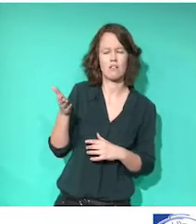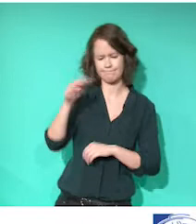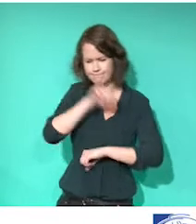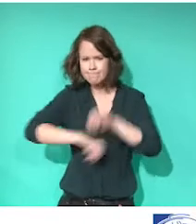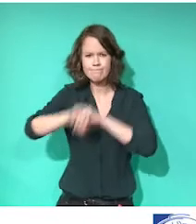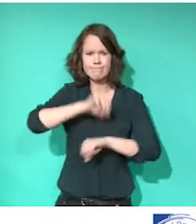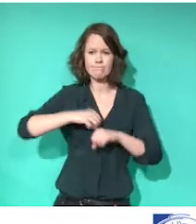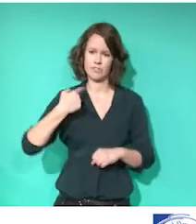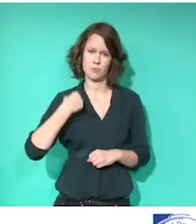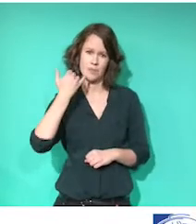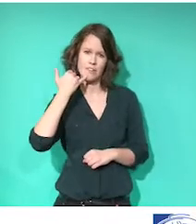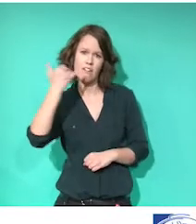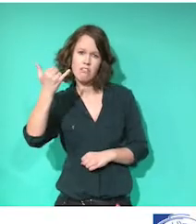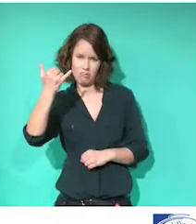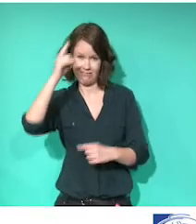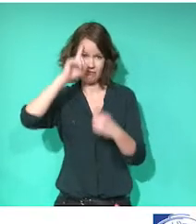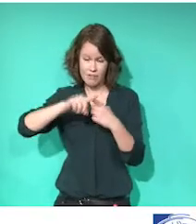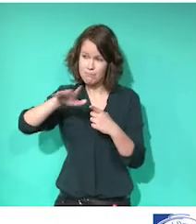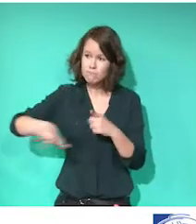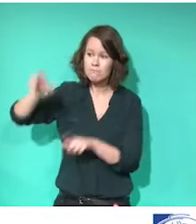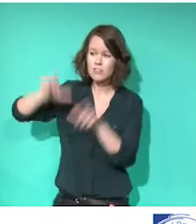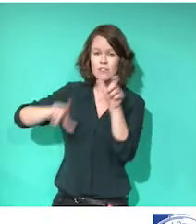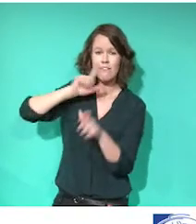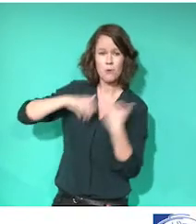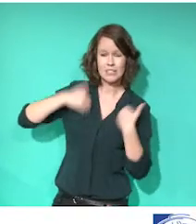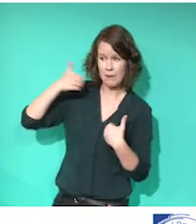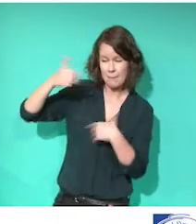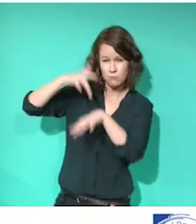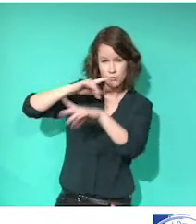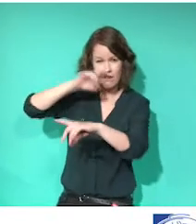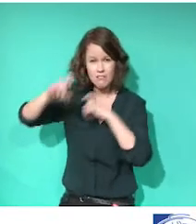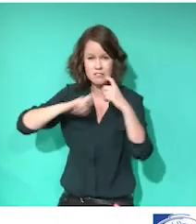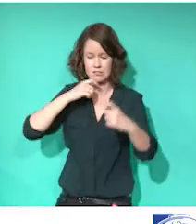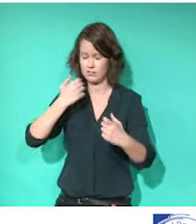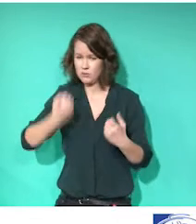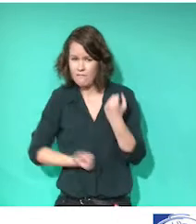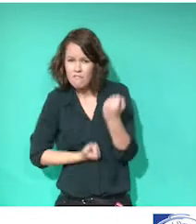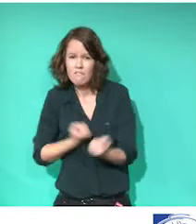d'écoute spécialement dédié aux femmes en situation de handicap et qui subissent des violences,